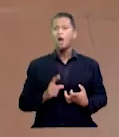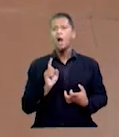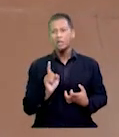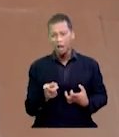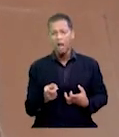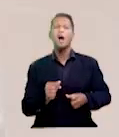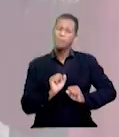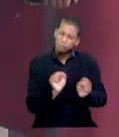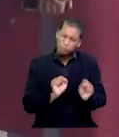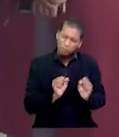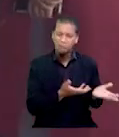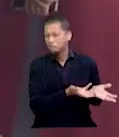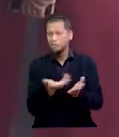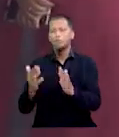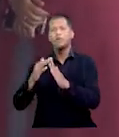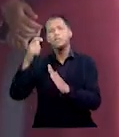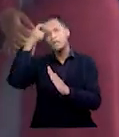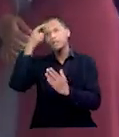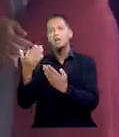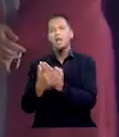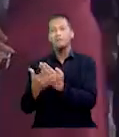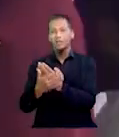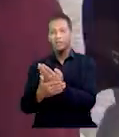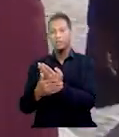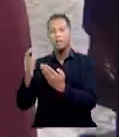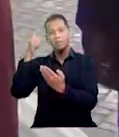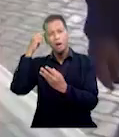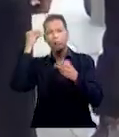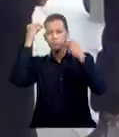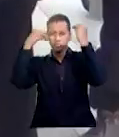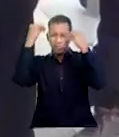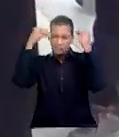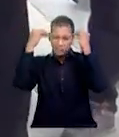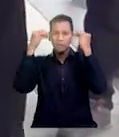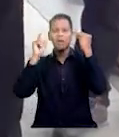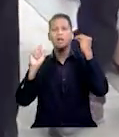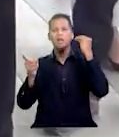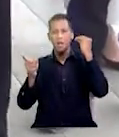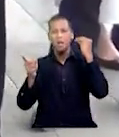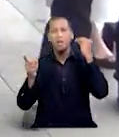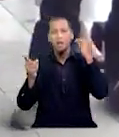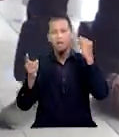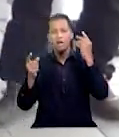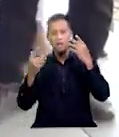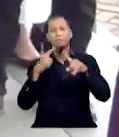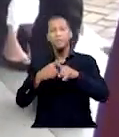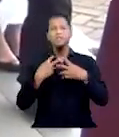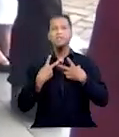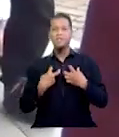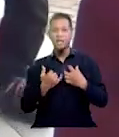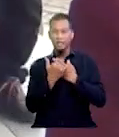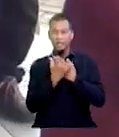sakit. Mayoritas korban mengalami pusing di kepala sehingga harus dilakukan CT scan dan MRI di Rumah Sakit Saiful Anwar dan Rumah